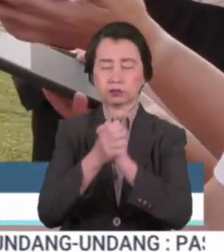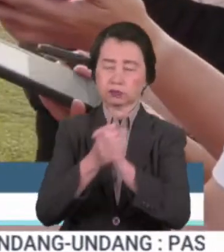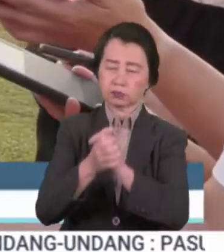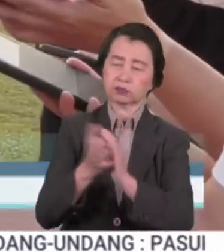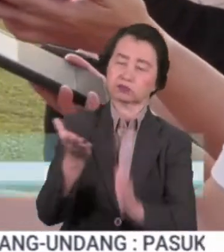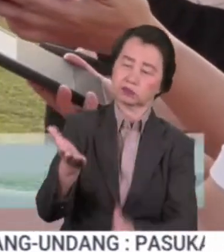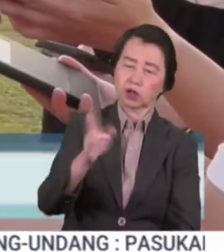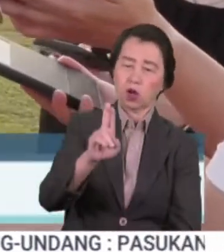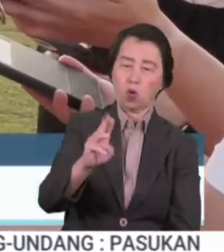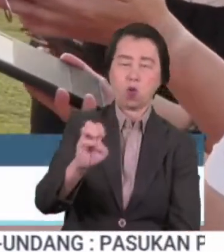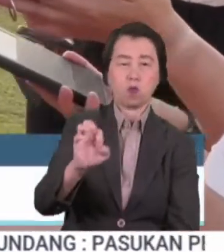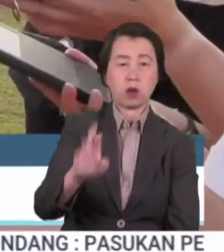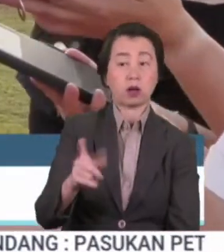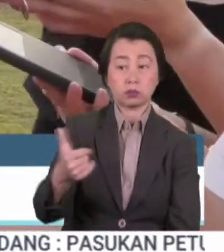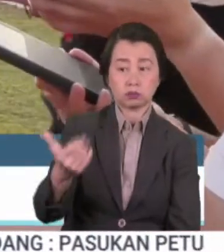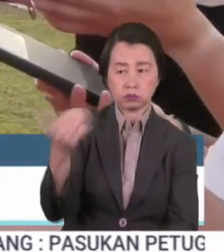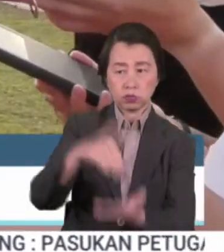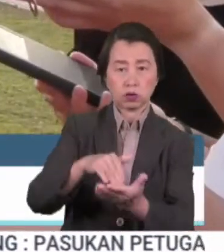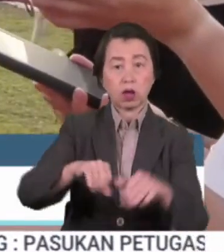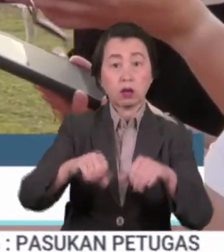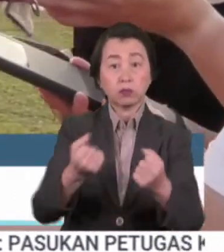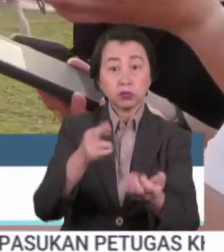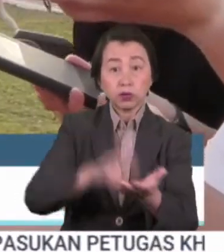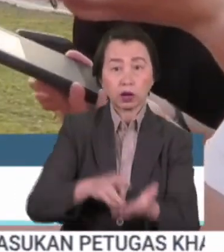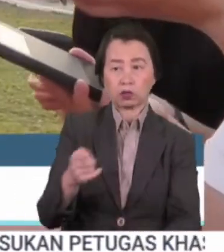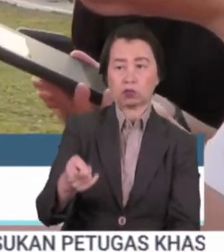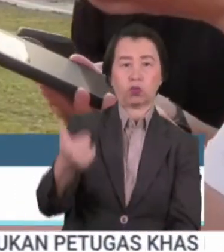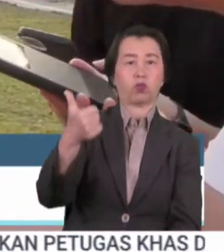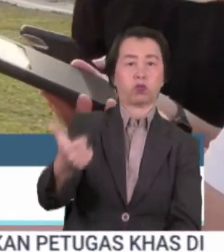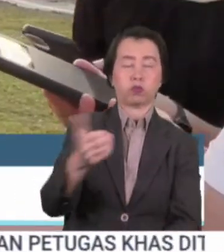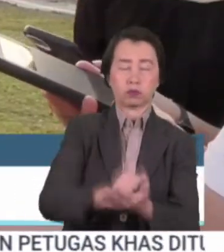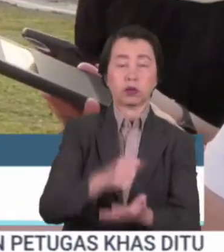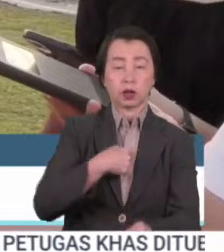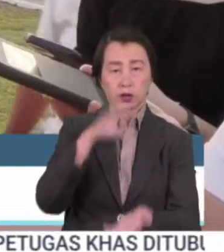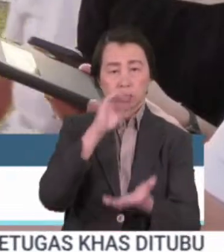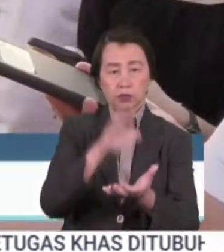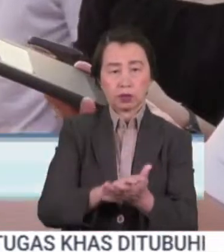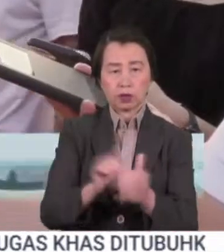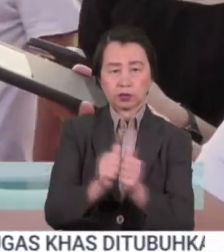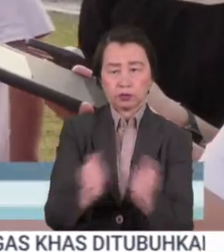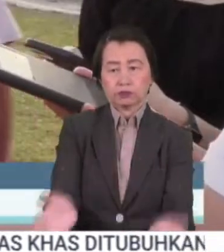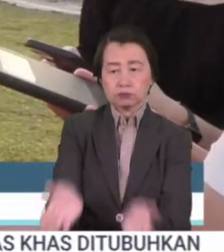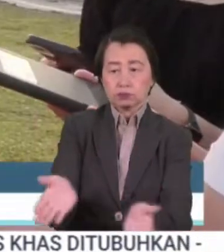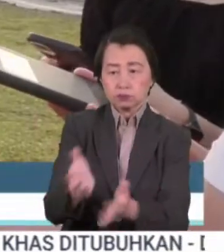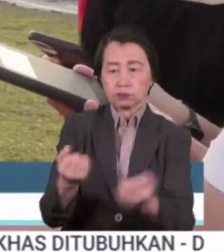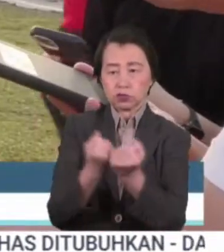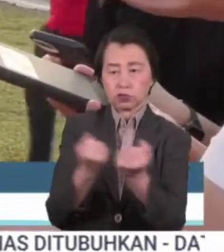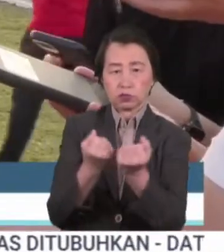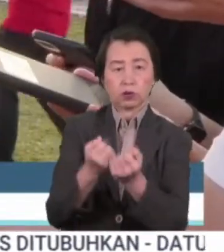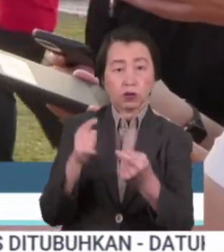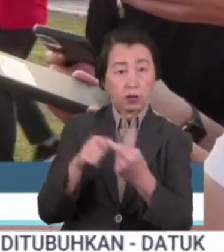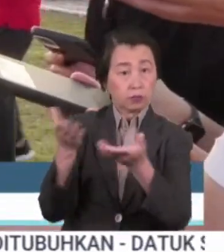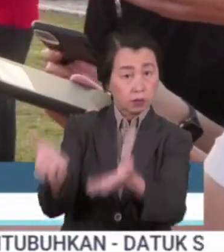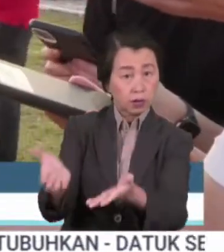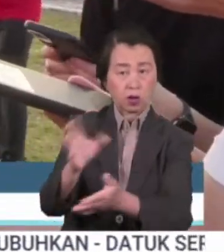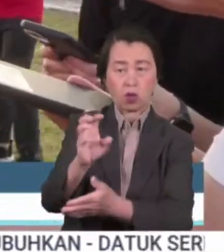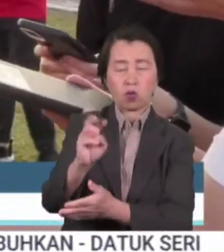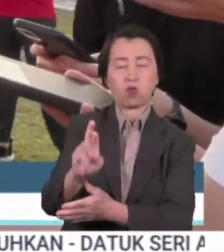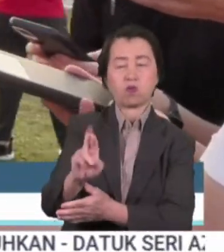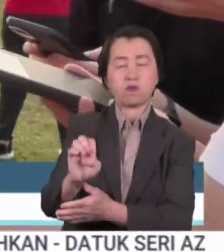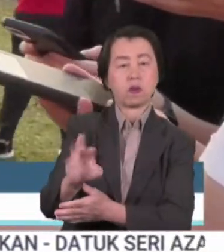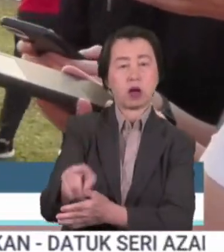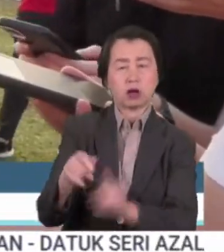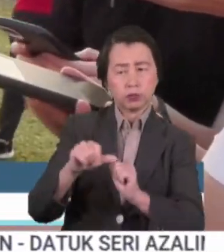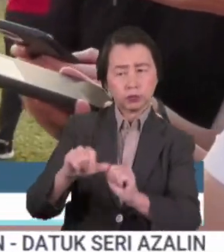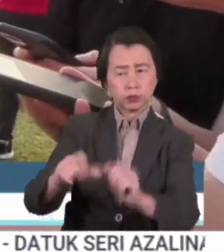sekali lagi karena memecahkan beliau sendiri dan saya percaya dengan dorongan yang suka diberikan kepada umma umma